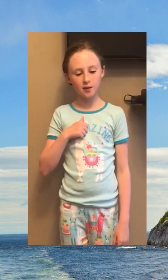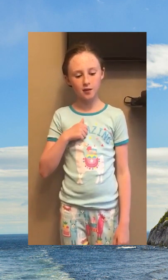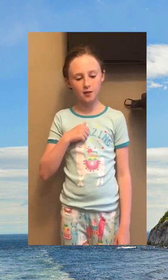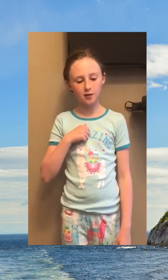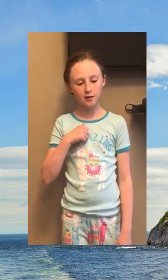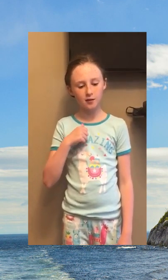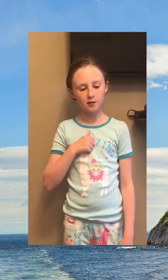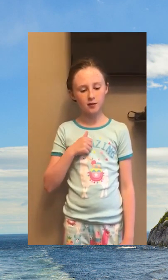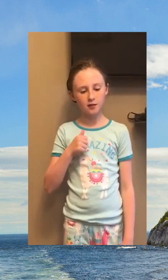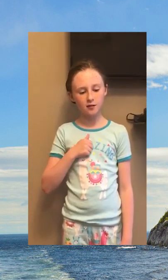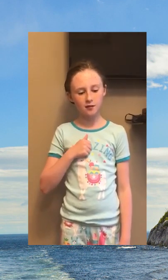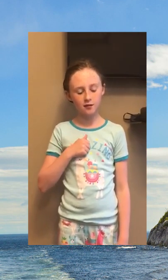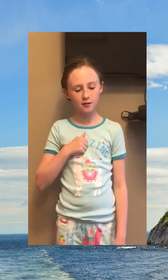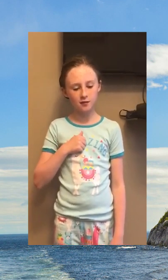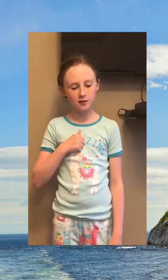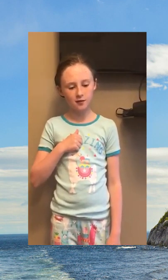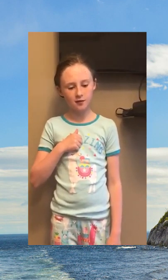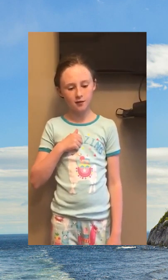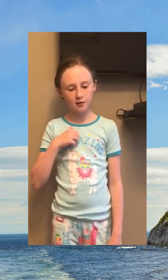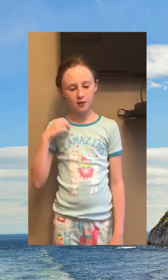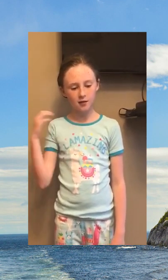Oh, Canada,